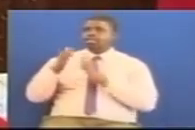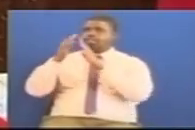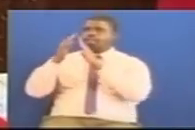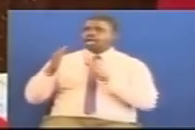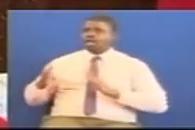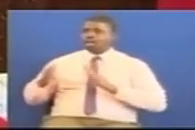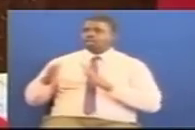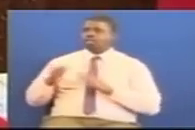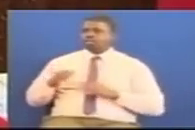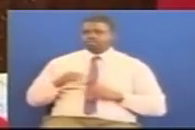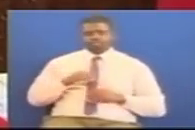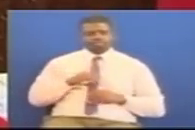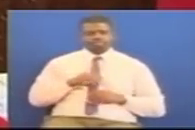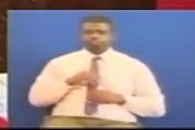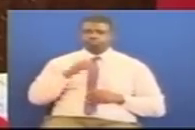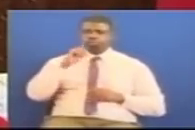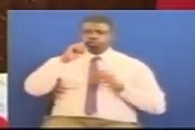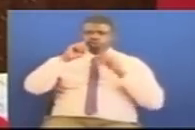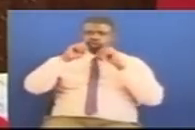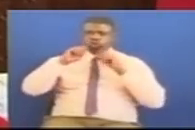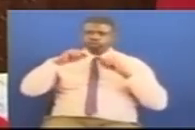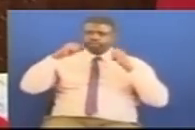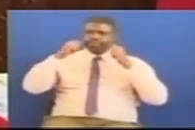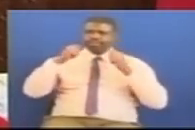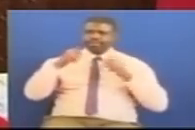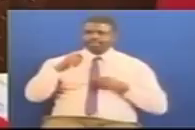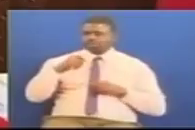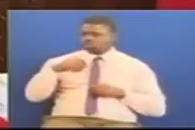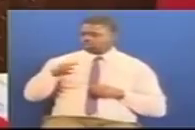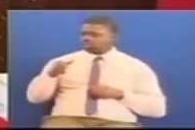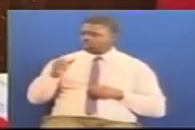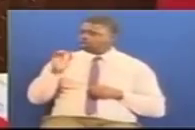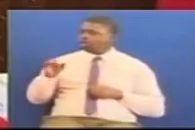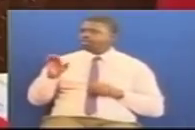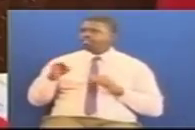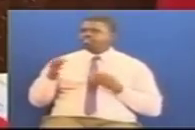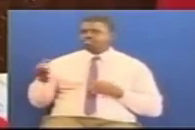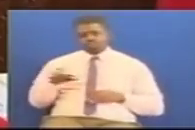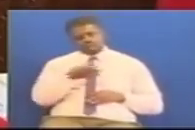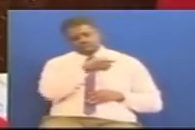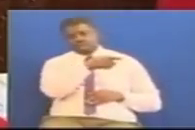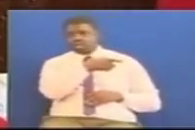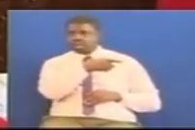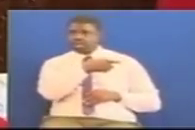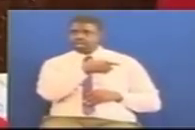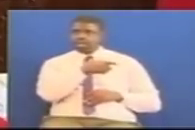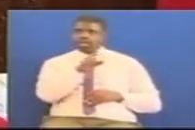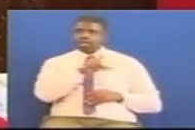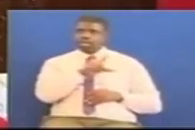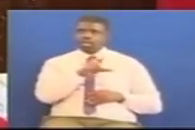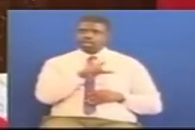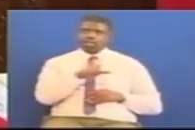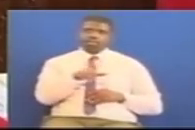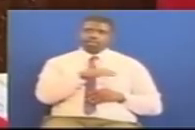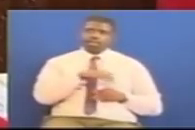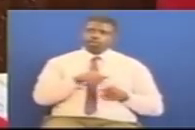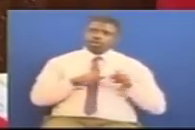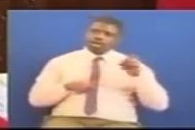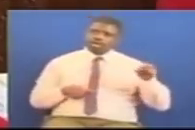Waziri atawaambia vipi wananchi wale lini maeneo ya Namtona na